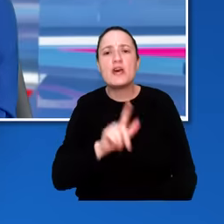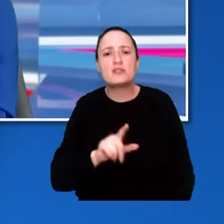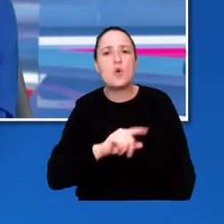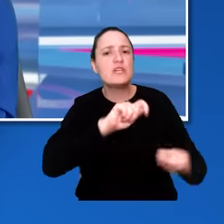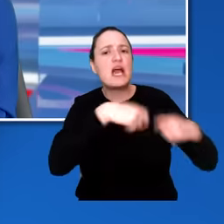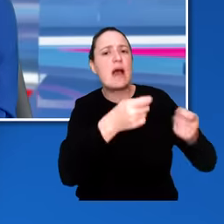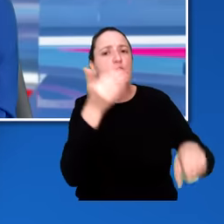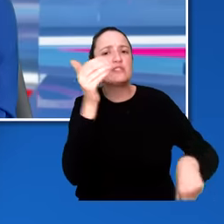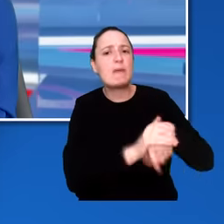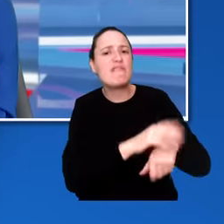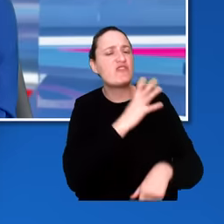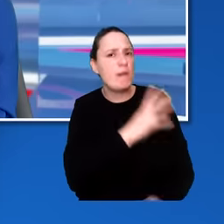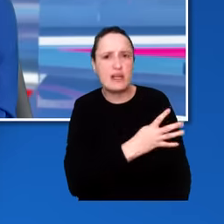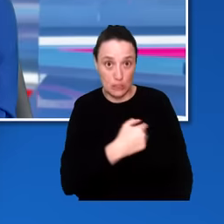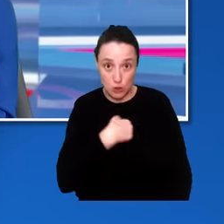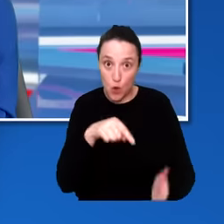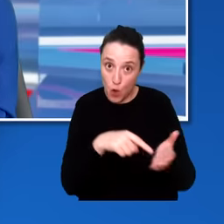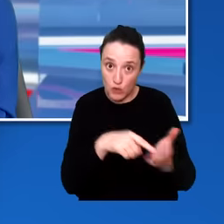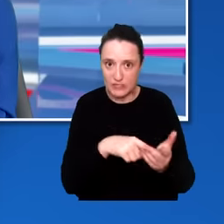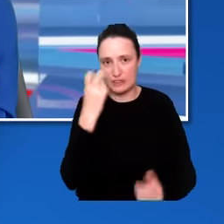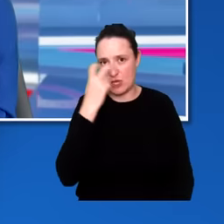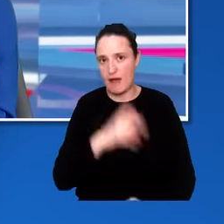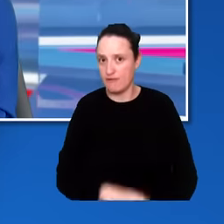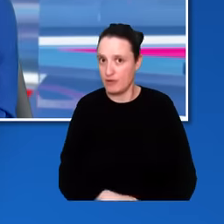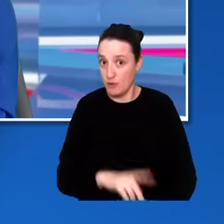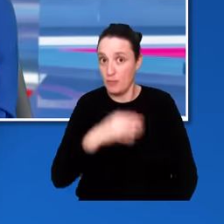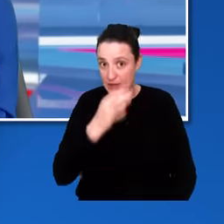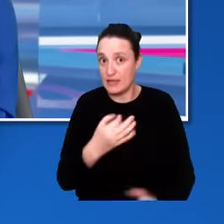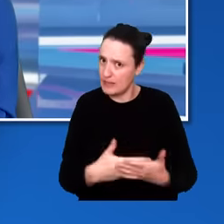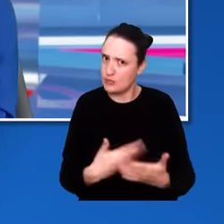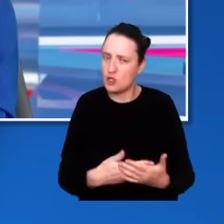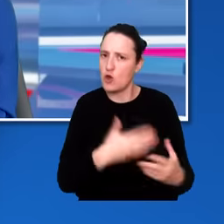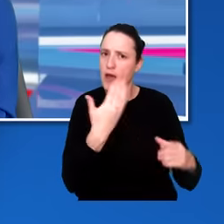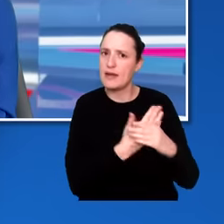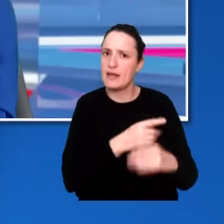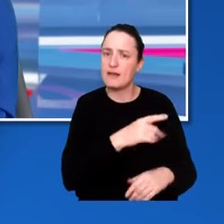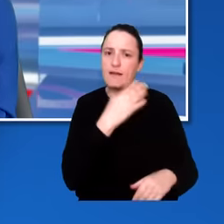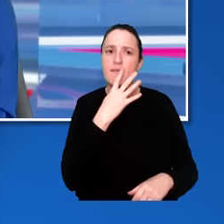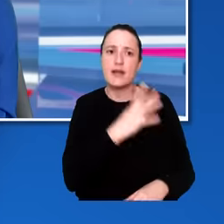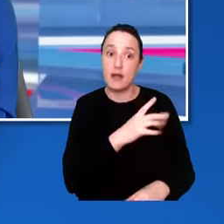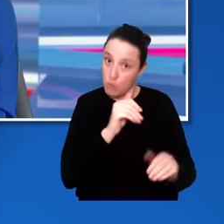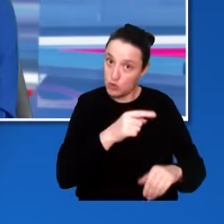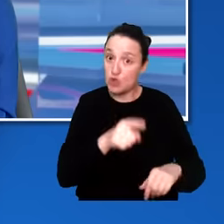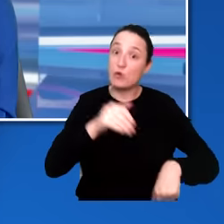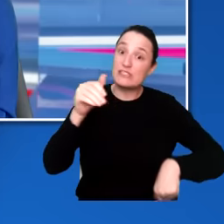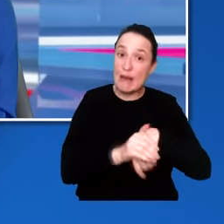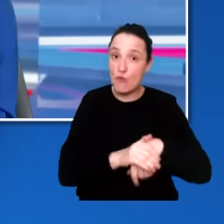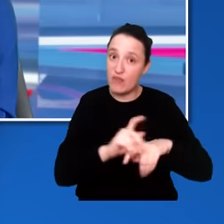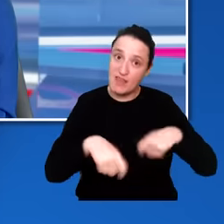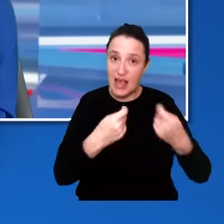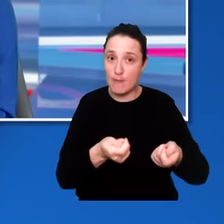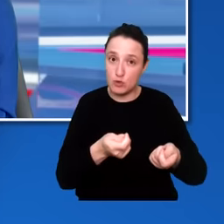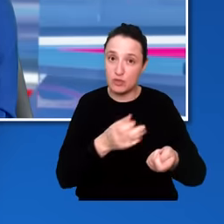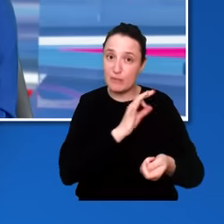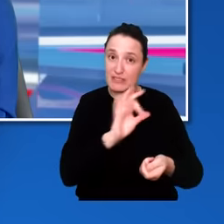mamy w Polsce firm, które robią tego typu rzeczy. To jest pytanie, czy to przypadkiem nie był raport zrobiony na zamówienie, bo myślę, że moglibyśmy